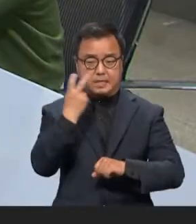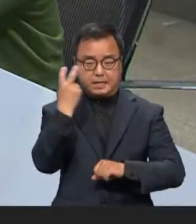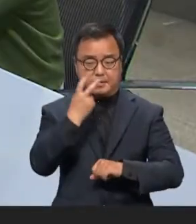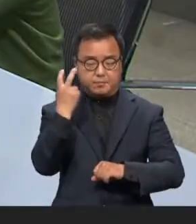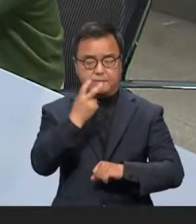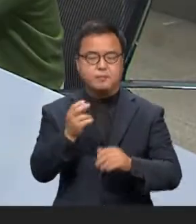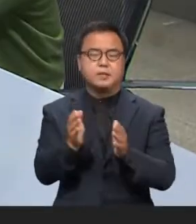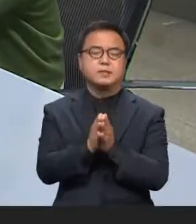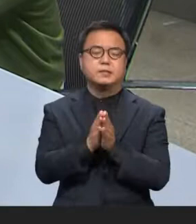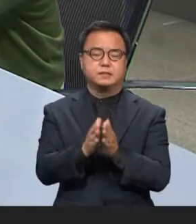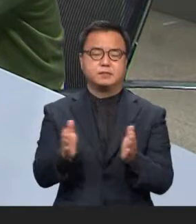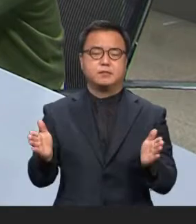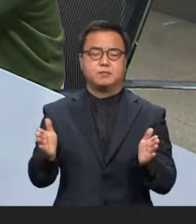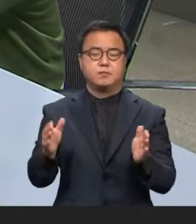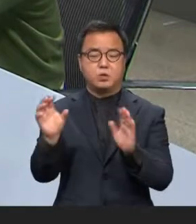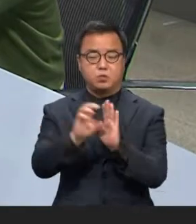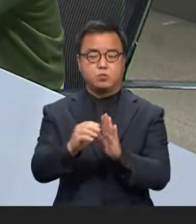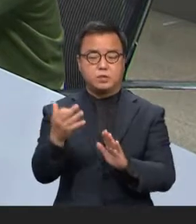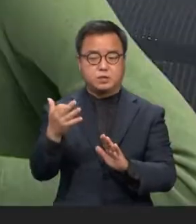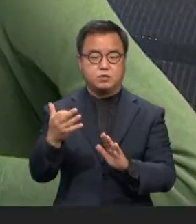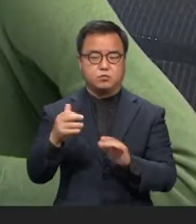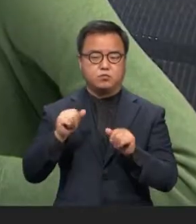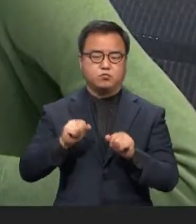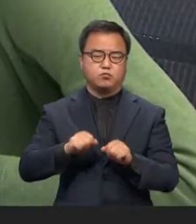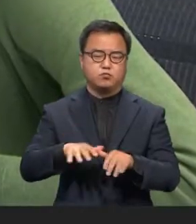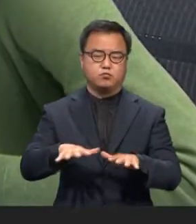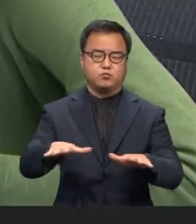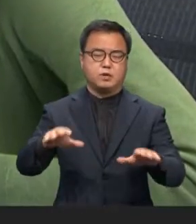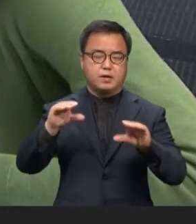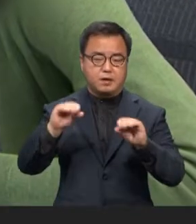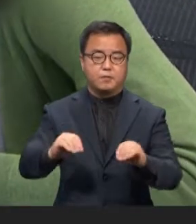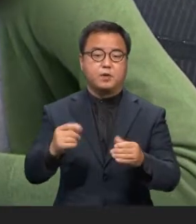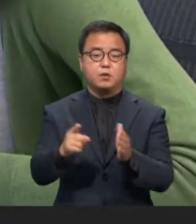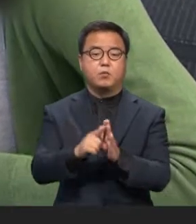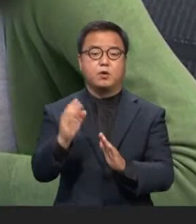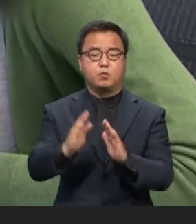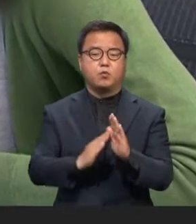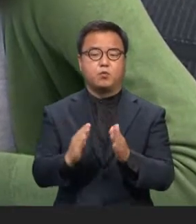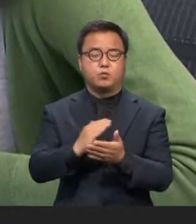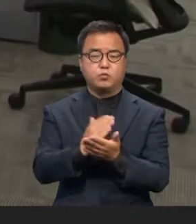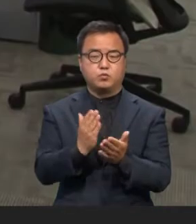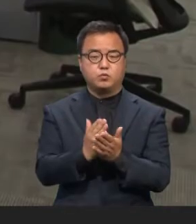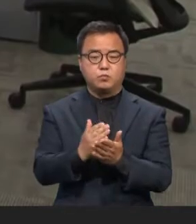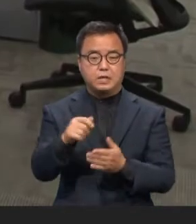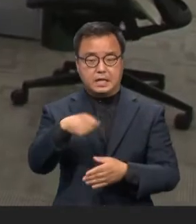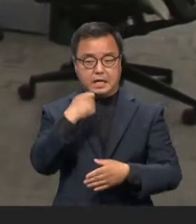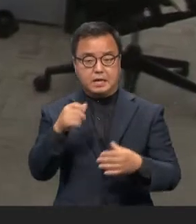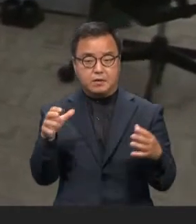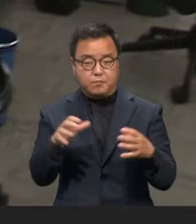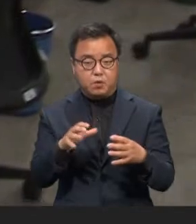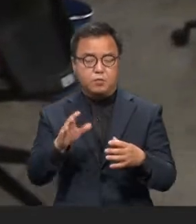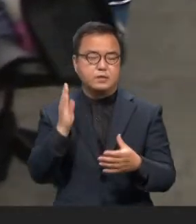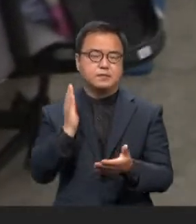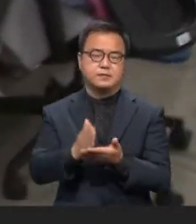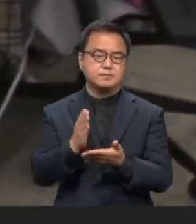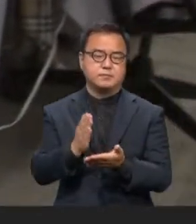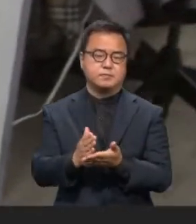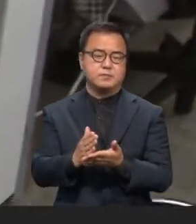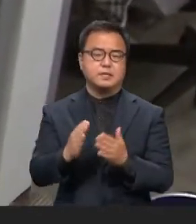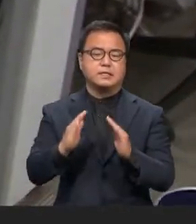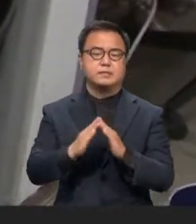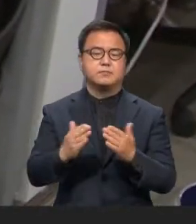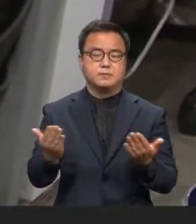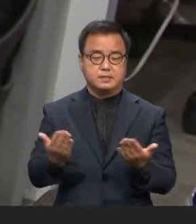정부는 우선 코를 알구 확산 3를 꺾기 위해 공공부문 의 회식과 모임 을 금지하고 재택 근무 와 실차 근무를